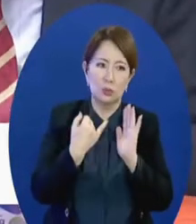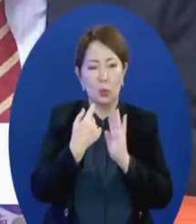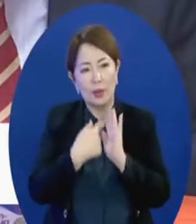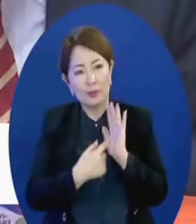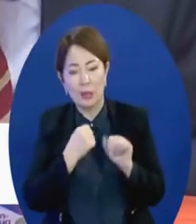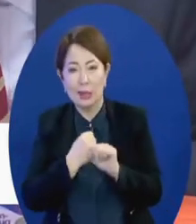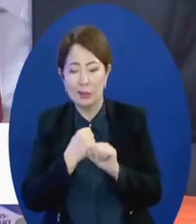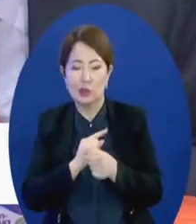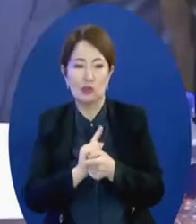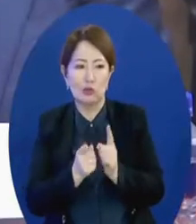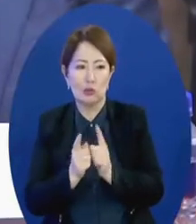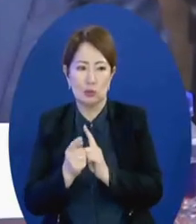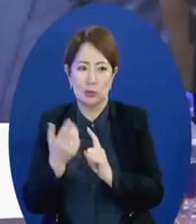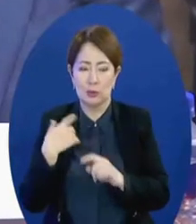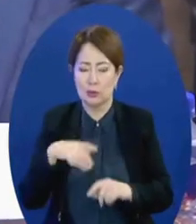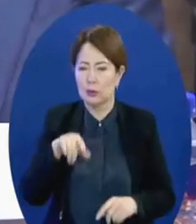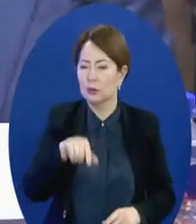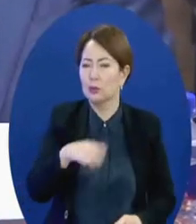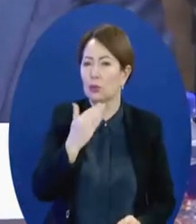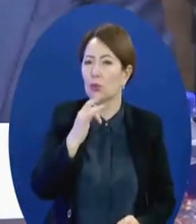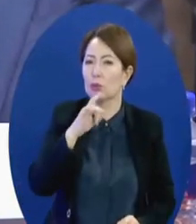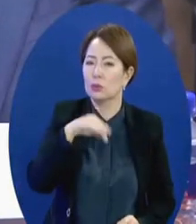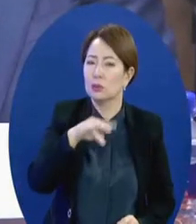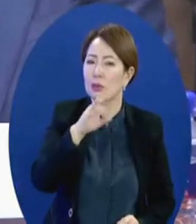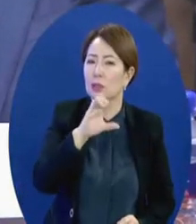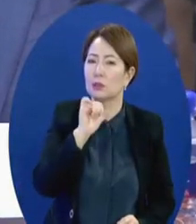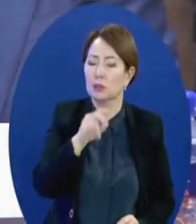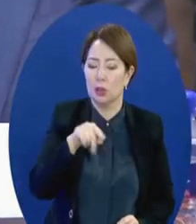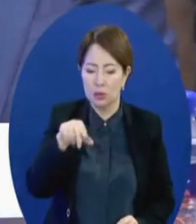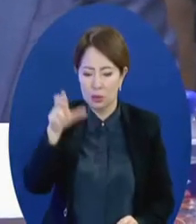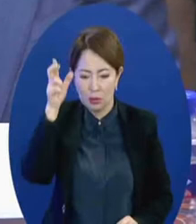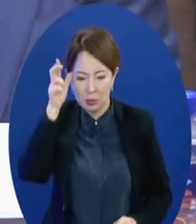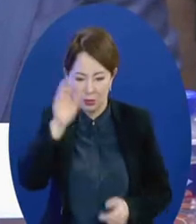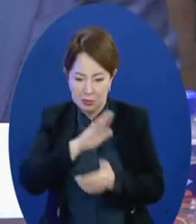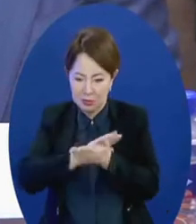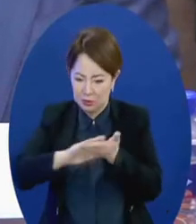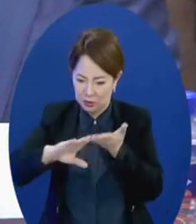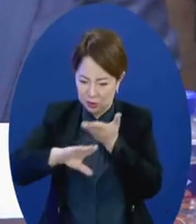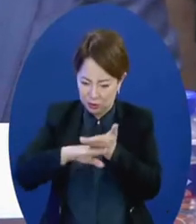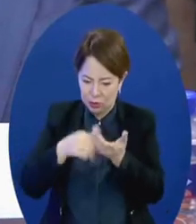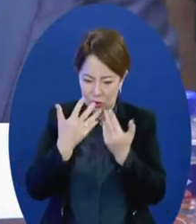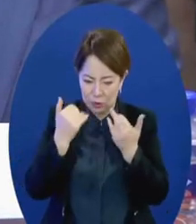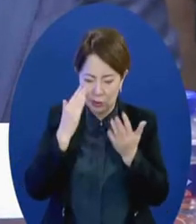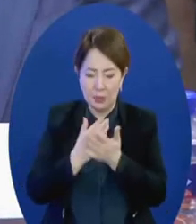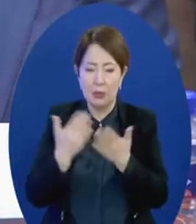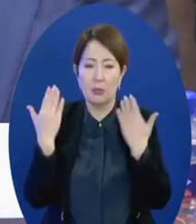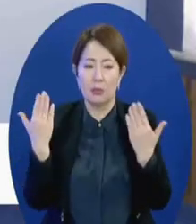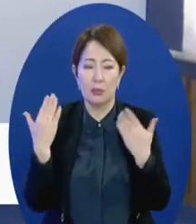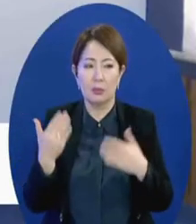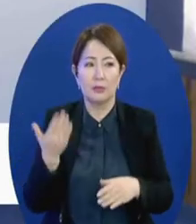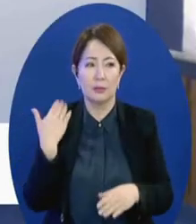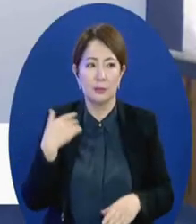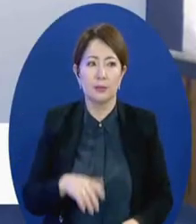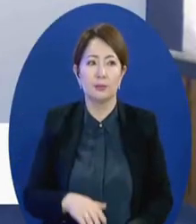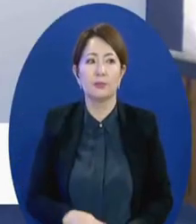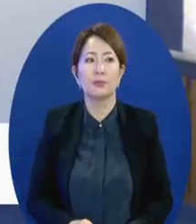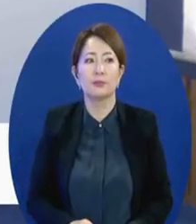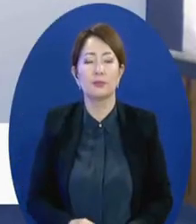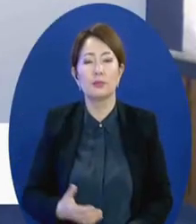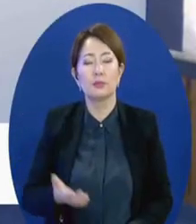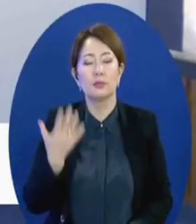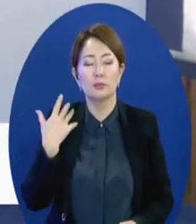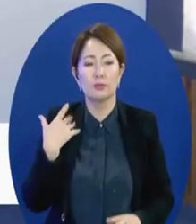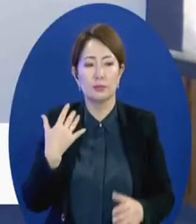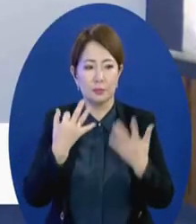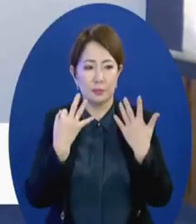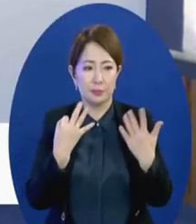ажиллажээ. Тус салбарын анхны сайд Норвийн Уртнасан одоогийн боловсруулын систем шинжлэх ухааны их байгааг ярьж байна. Тухайн 8